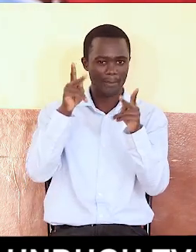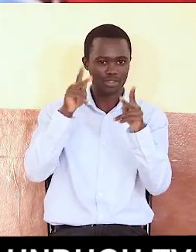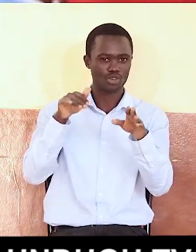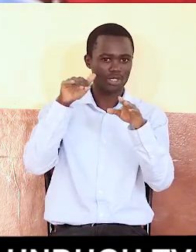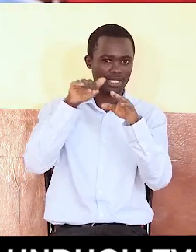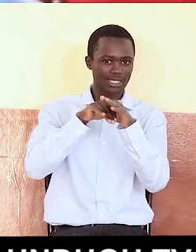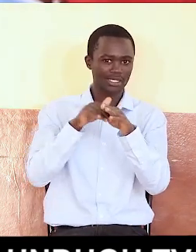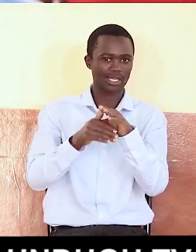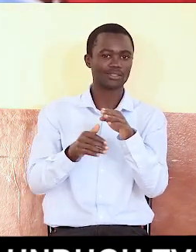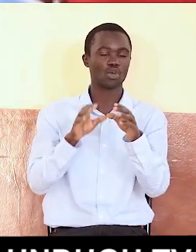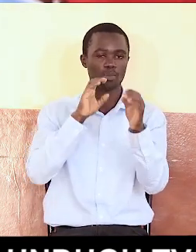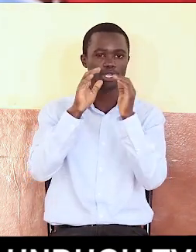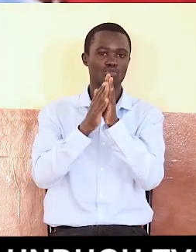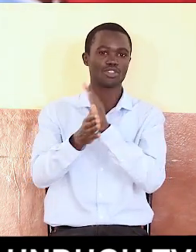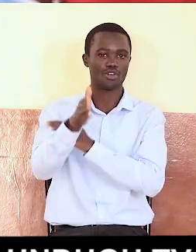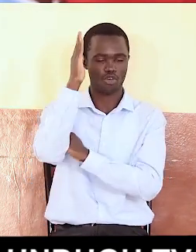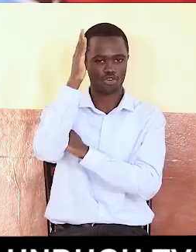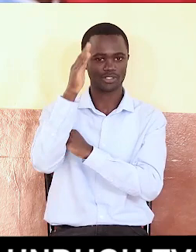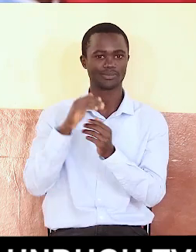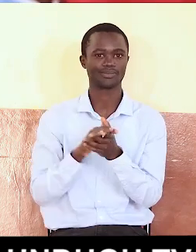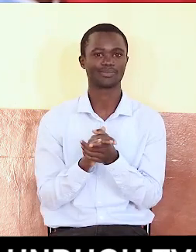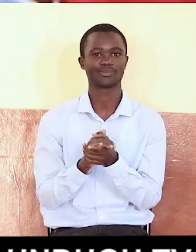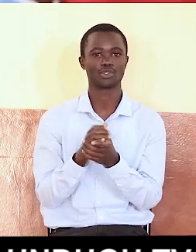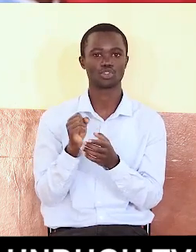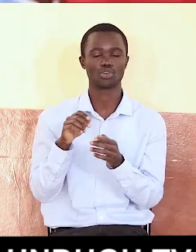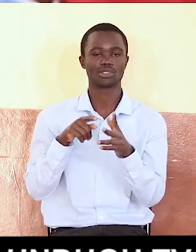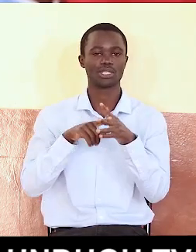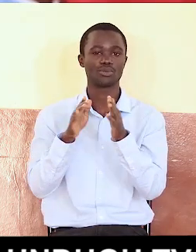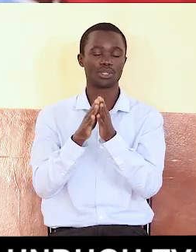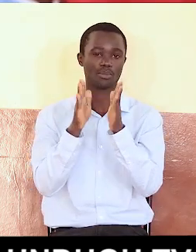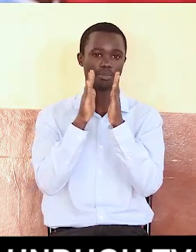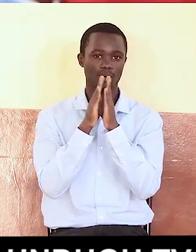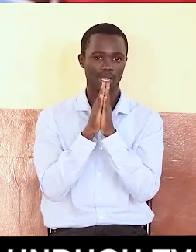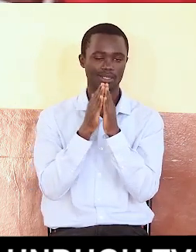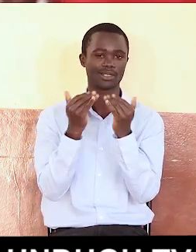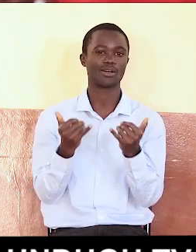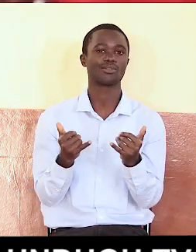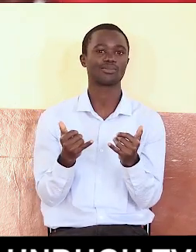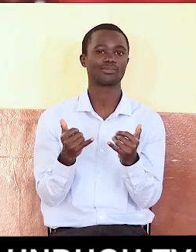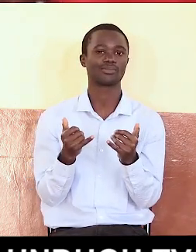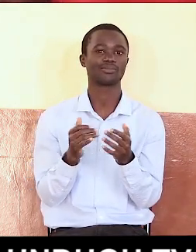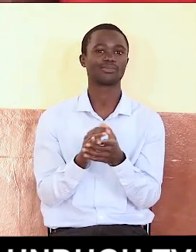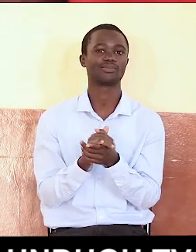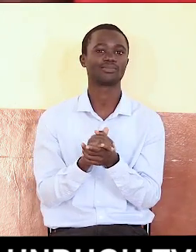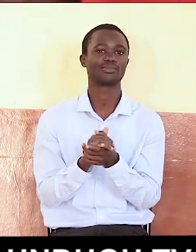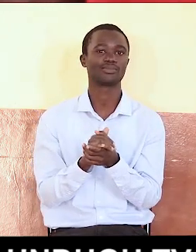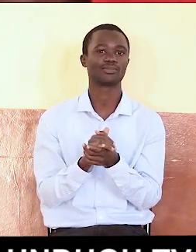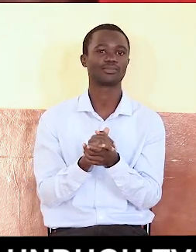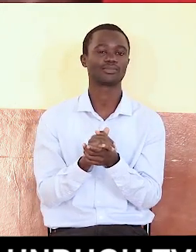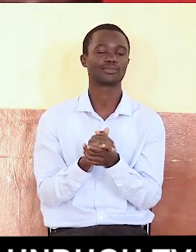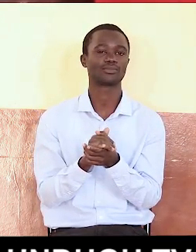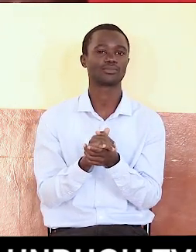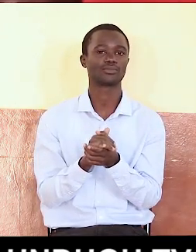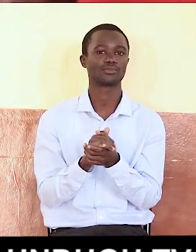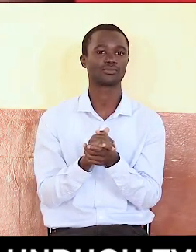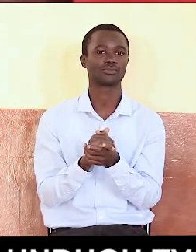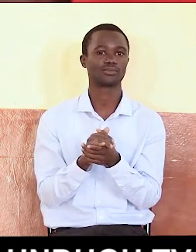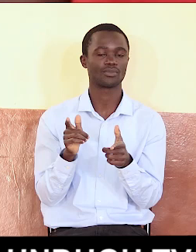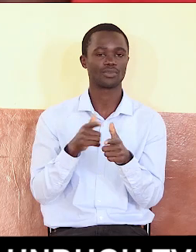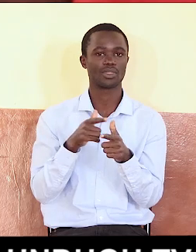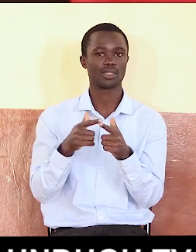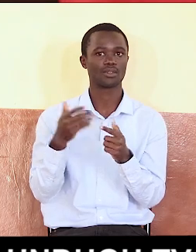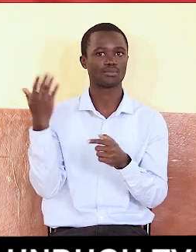mtu wa ndani asionekana. Kwa hivyo tuenda kuomba kwa wakati huu ili tuweze kusikia